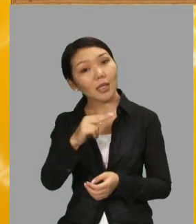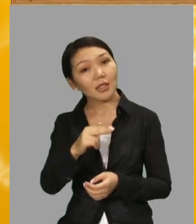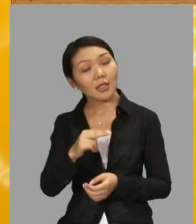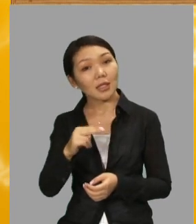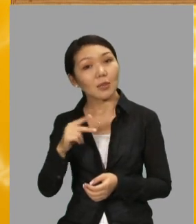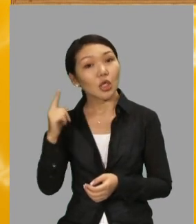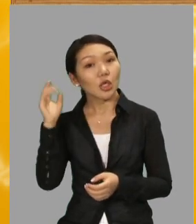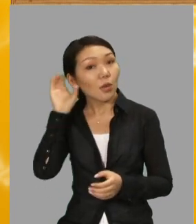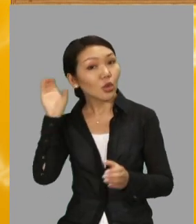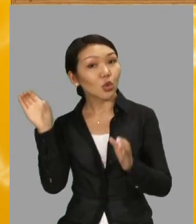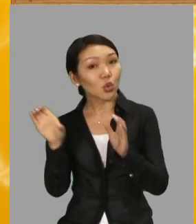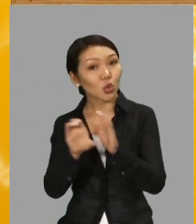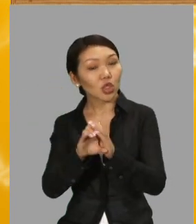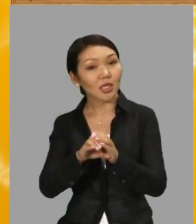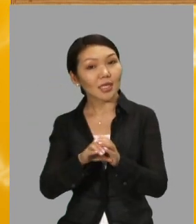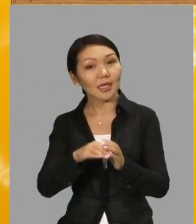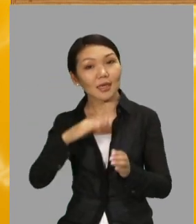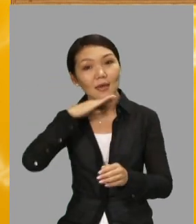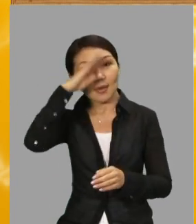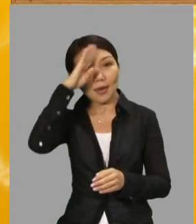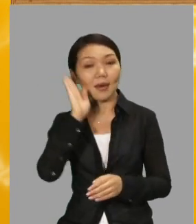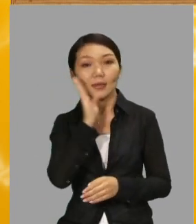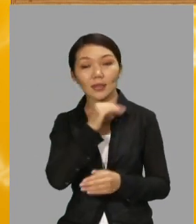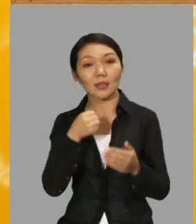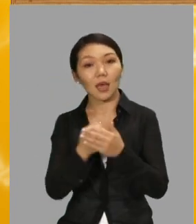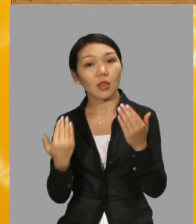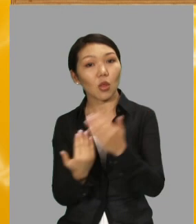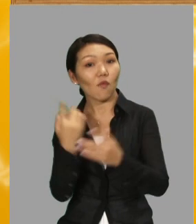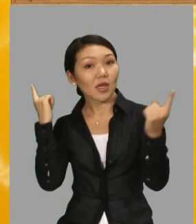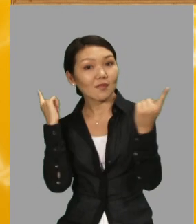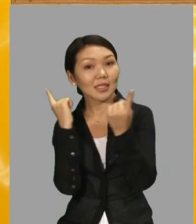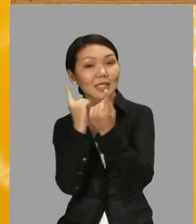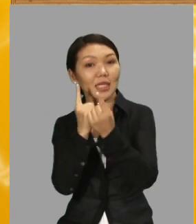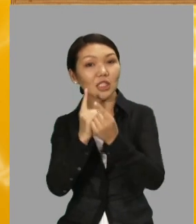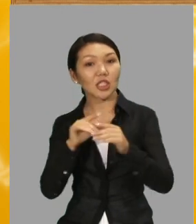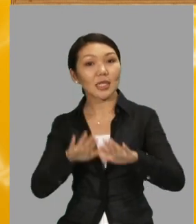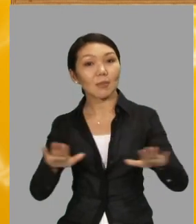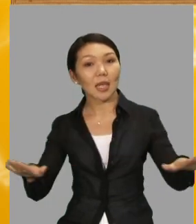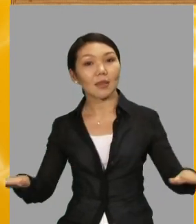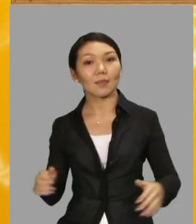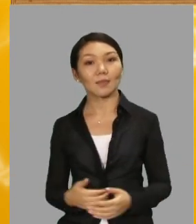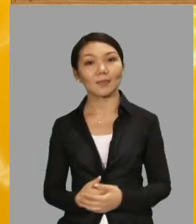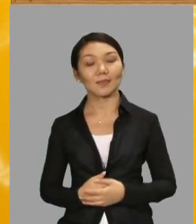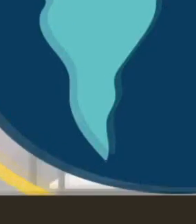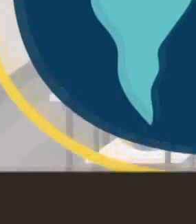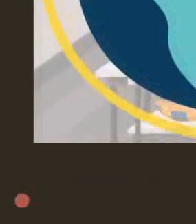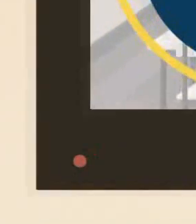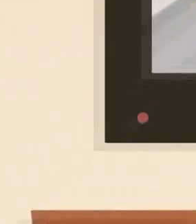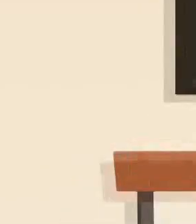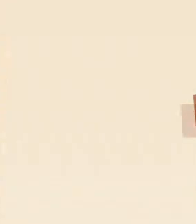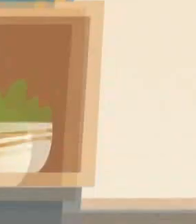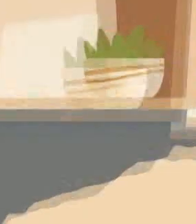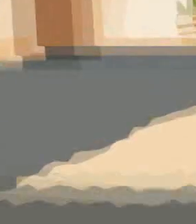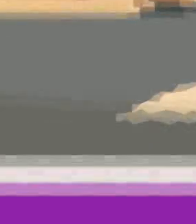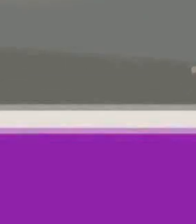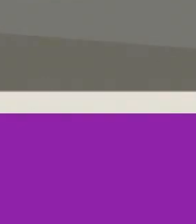слушали родителей. До новых встреч, ребята!